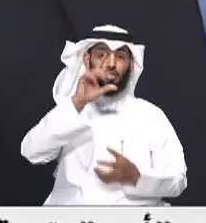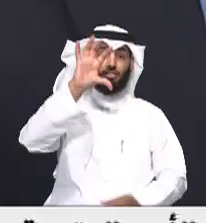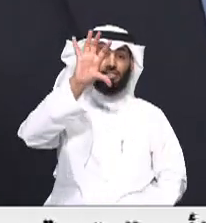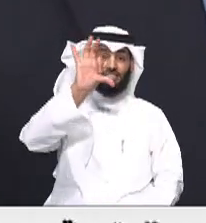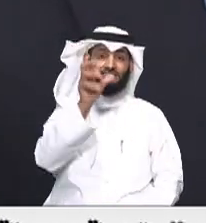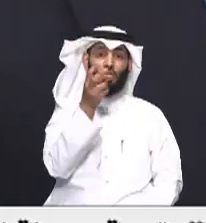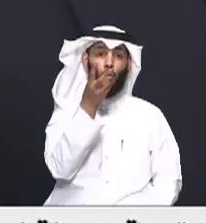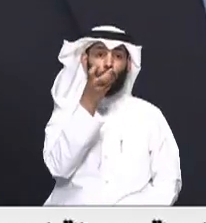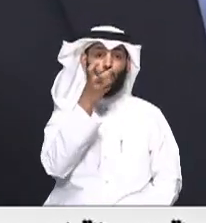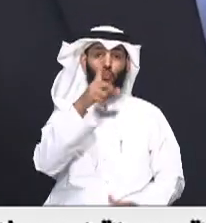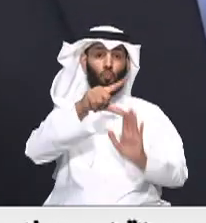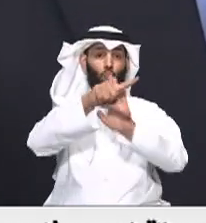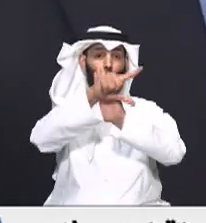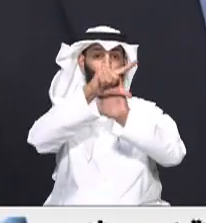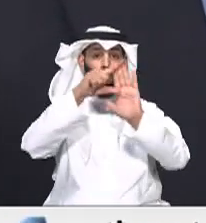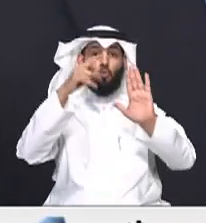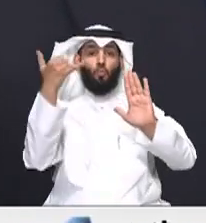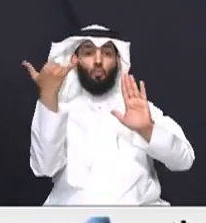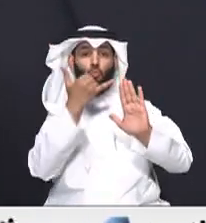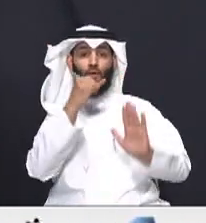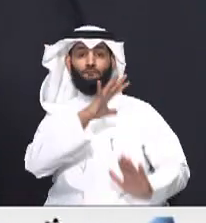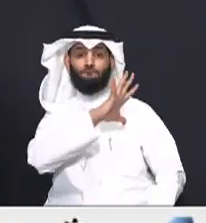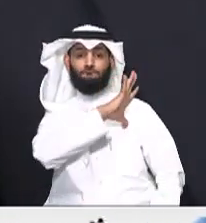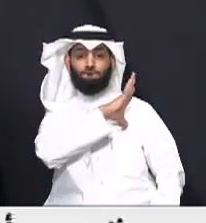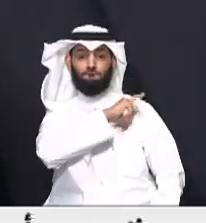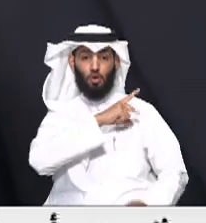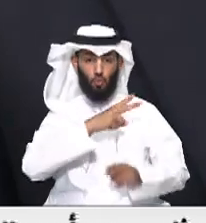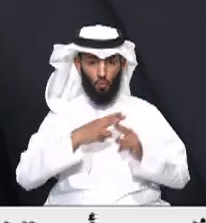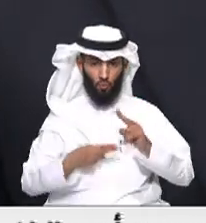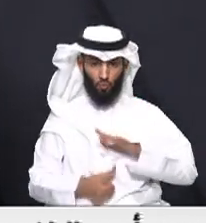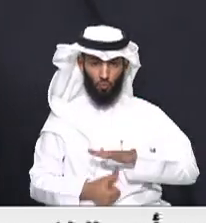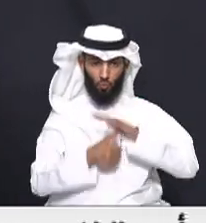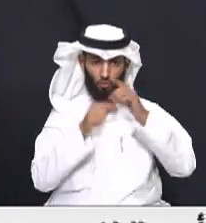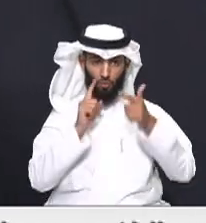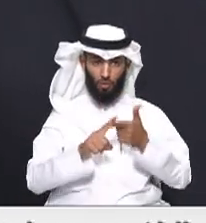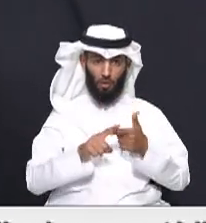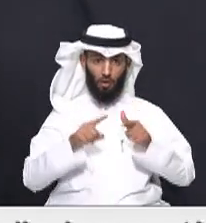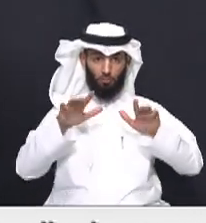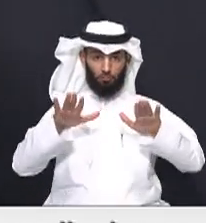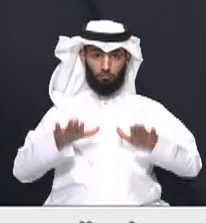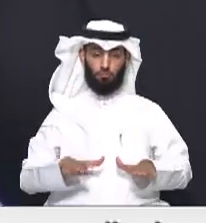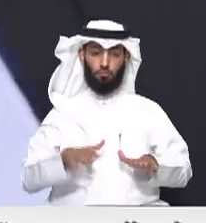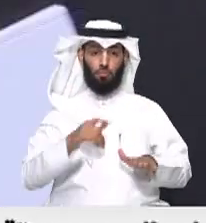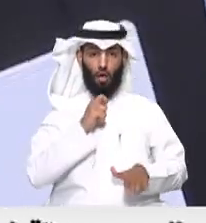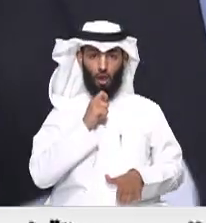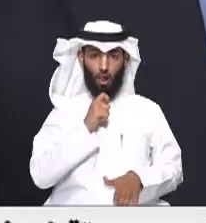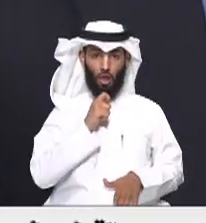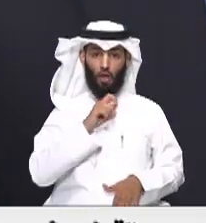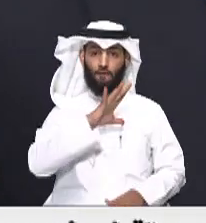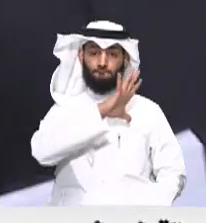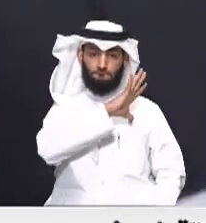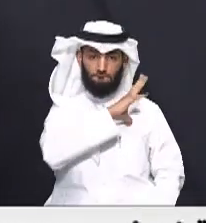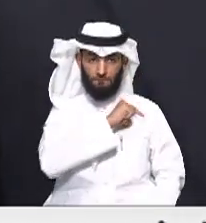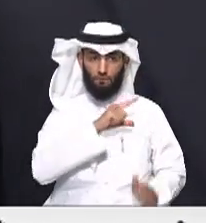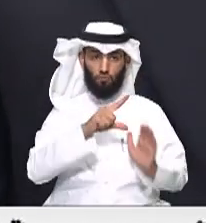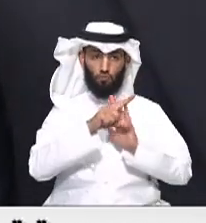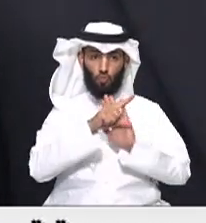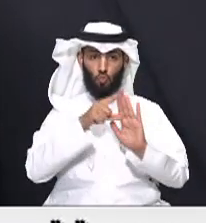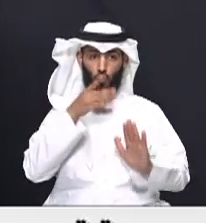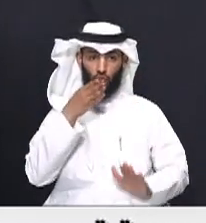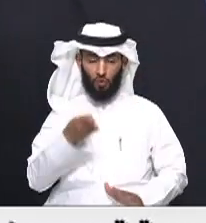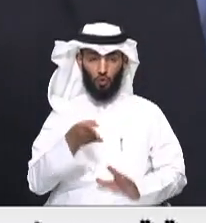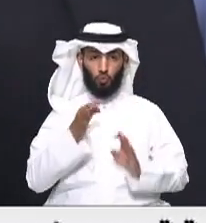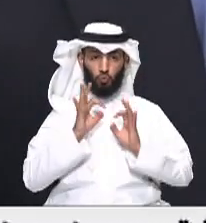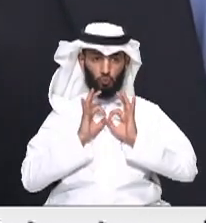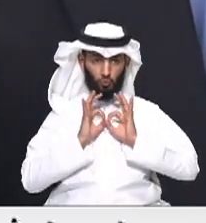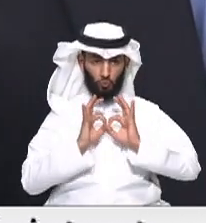القضية الفلسطينية التي حملها سموه خلال كلمته في قمة المستقبل، وستكون أيضا حاضرة كما هي حاضرة